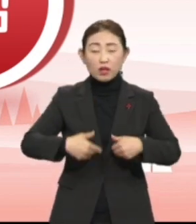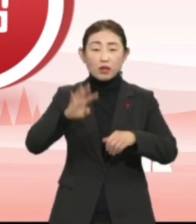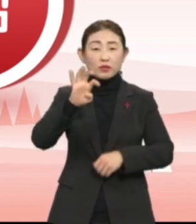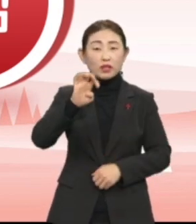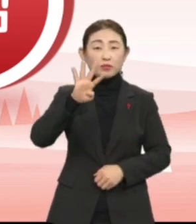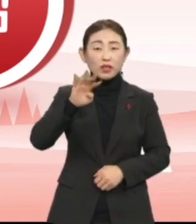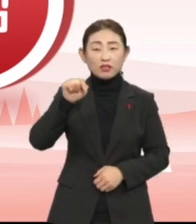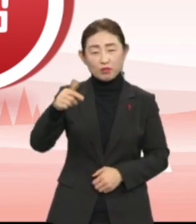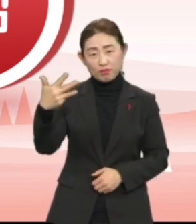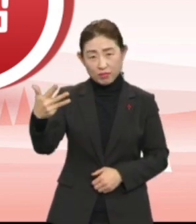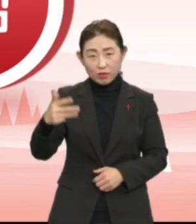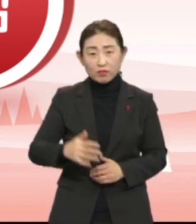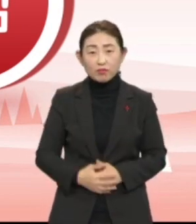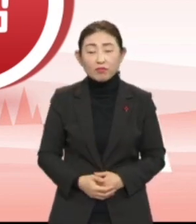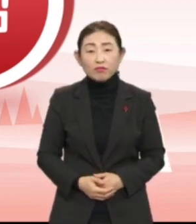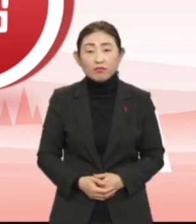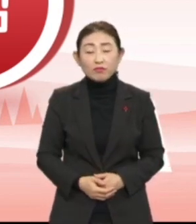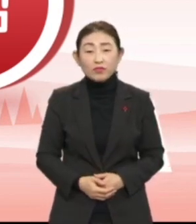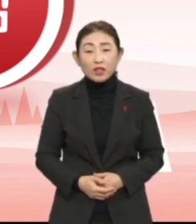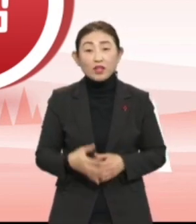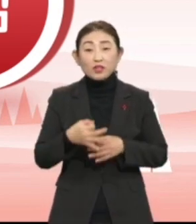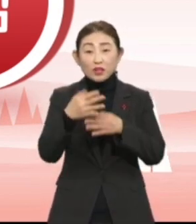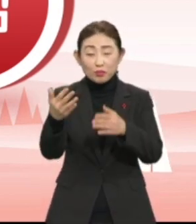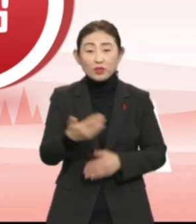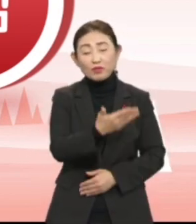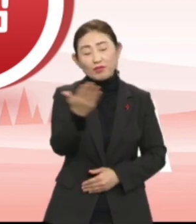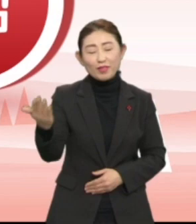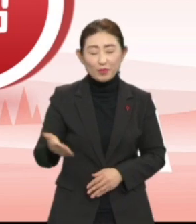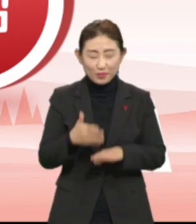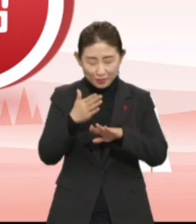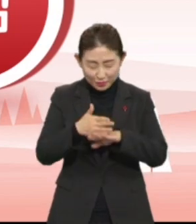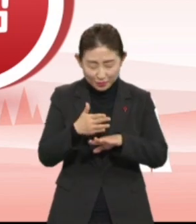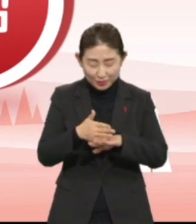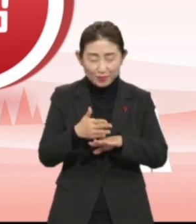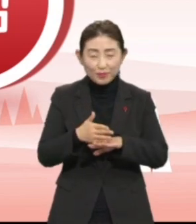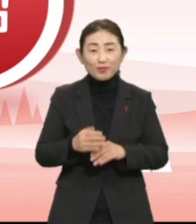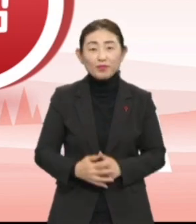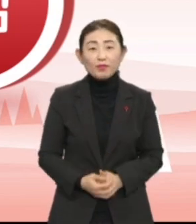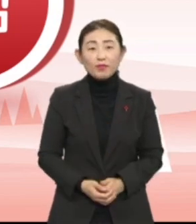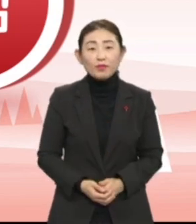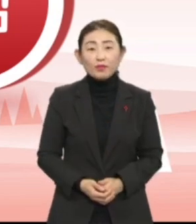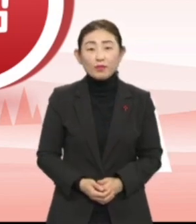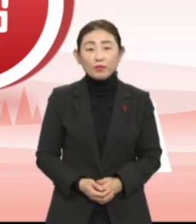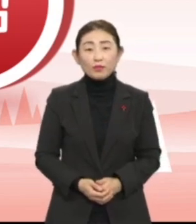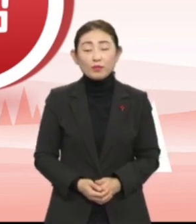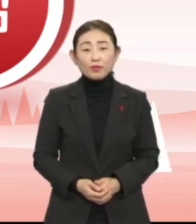충남 44.8도입니다. 성금 모금에 참여해주신 분들께 감사드립니다.